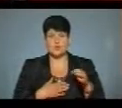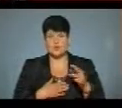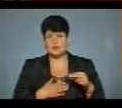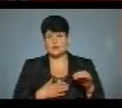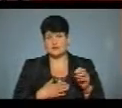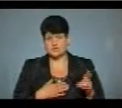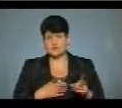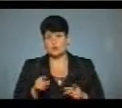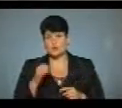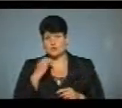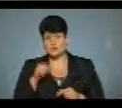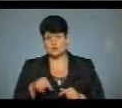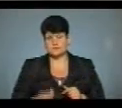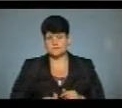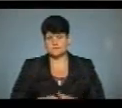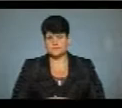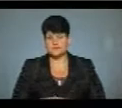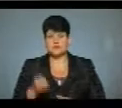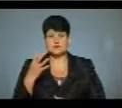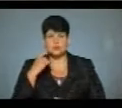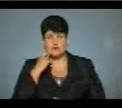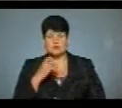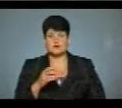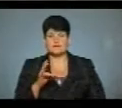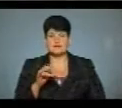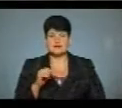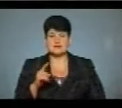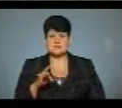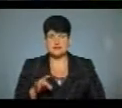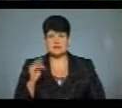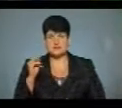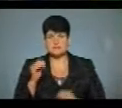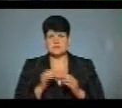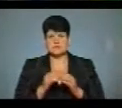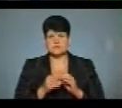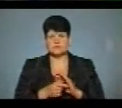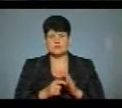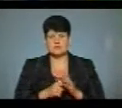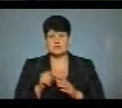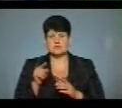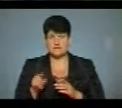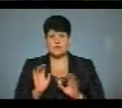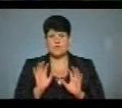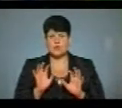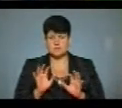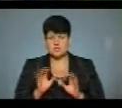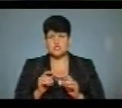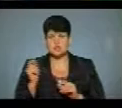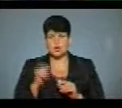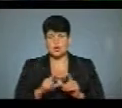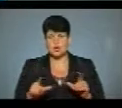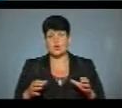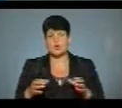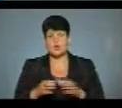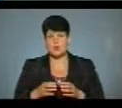нього бабуся тут. 14-річний Назар Гуздеревич на той час навчався у 10 класі. Він – волейболіст шкільної команди, каже